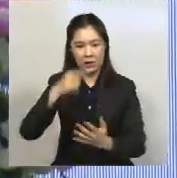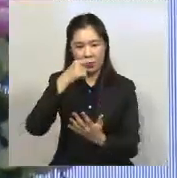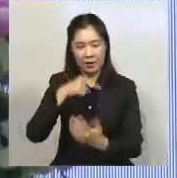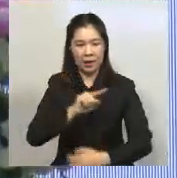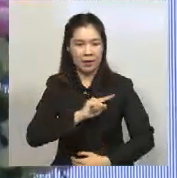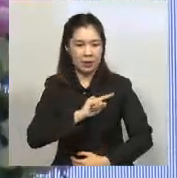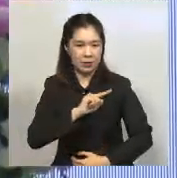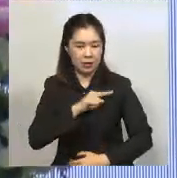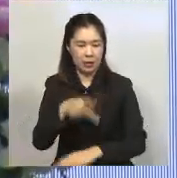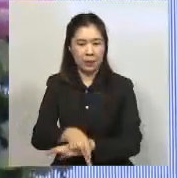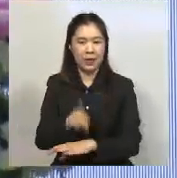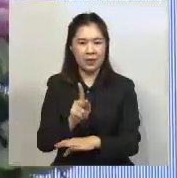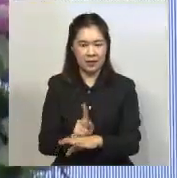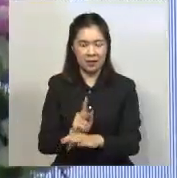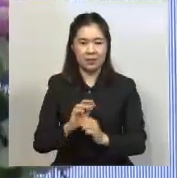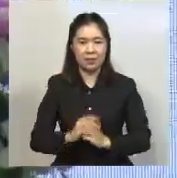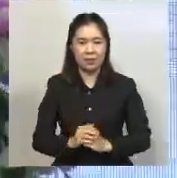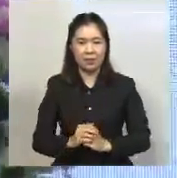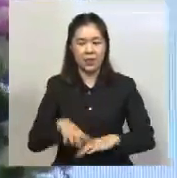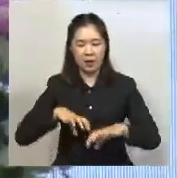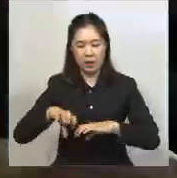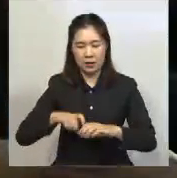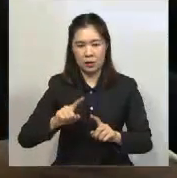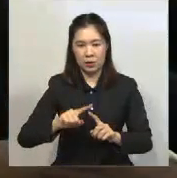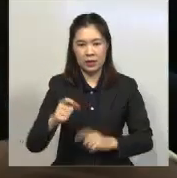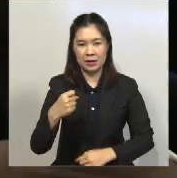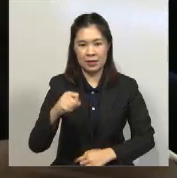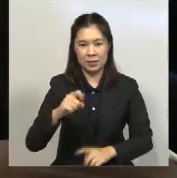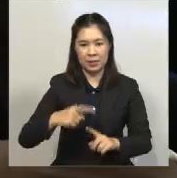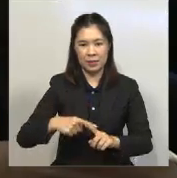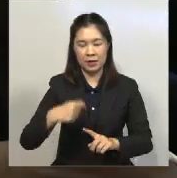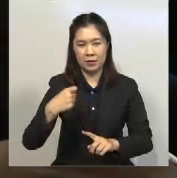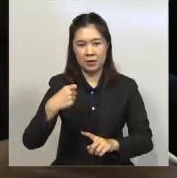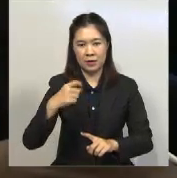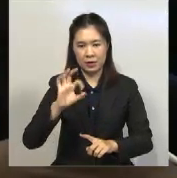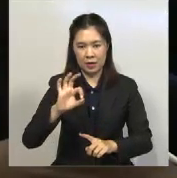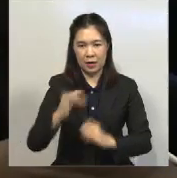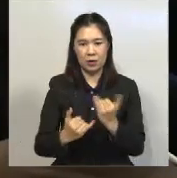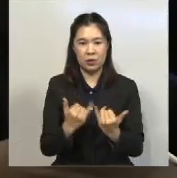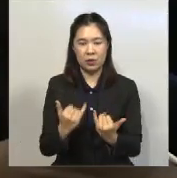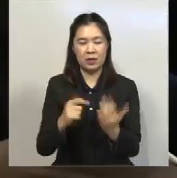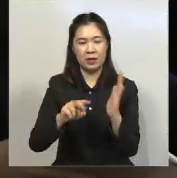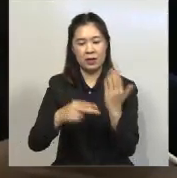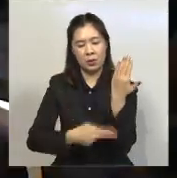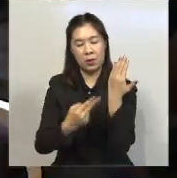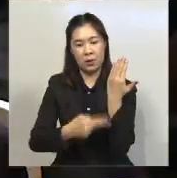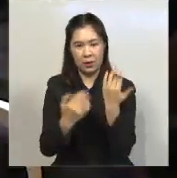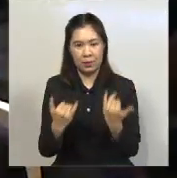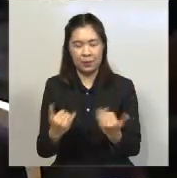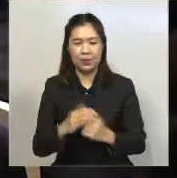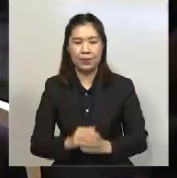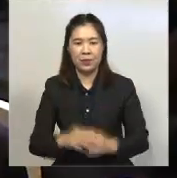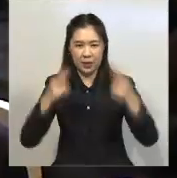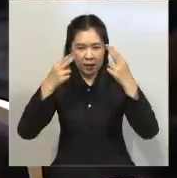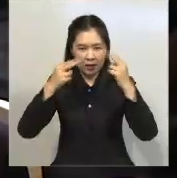หน้าที่เป็นประธานอาเซียนซึ่งจะจัดจนถึงวันที่10กันยายนนี้ที่โรงแรมแชงกรีลาโดยนายกรัฐมนตรี